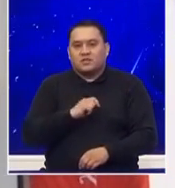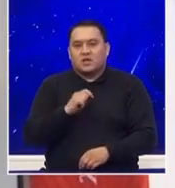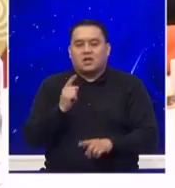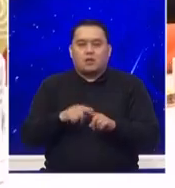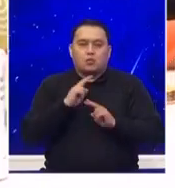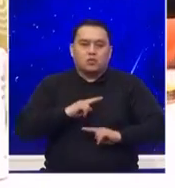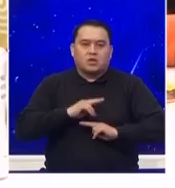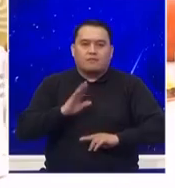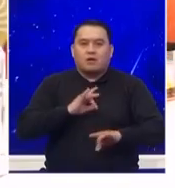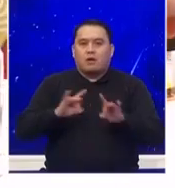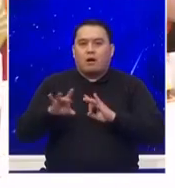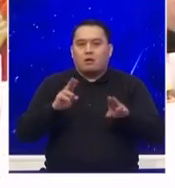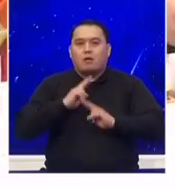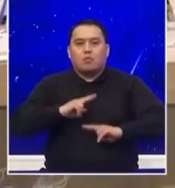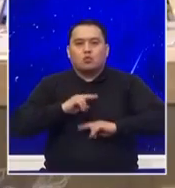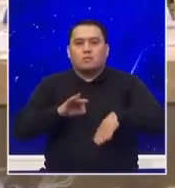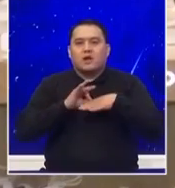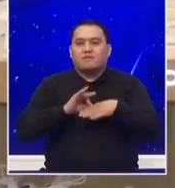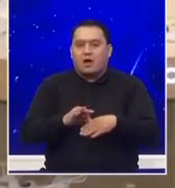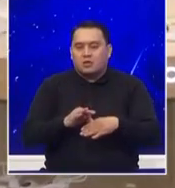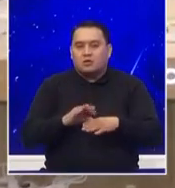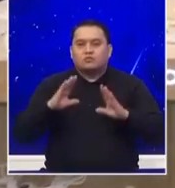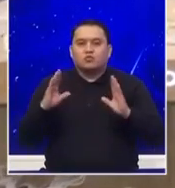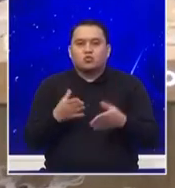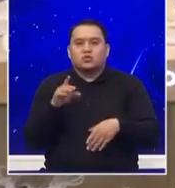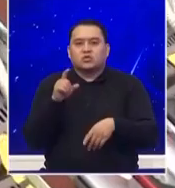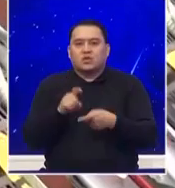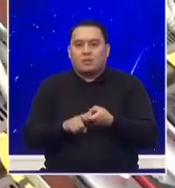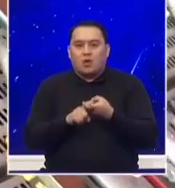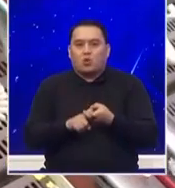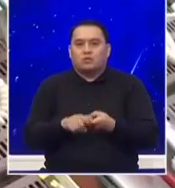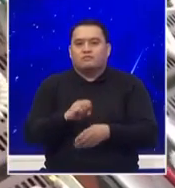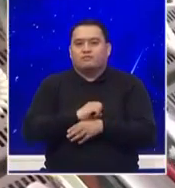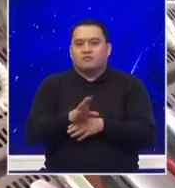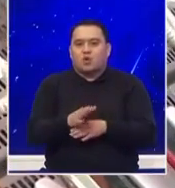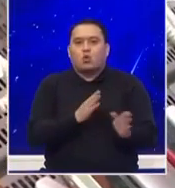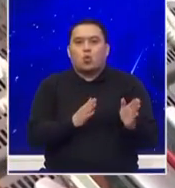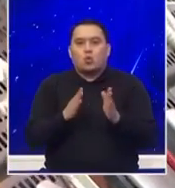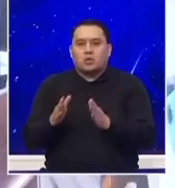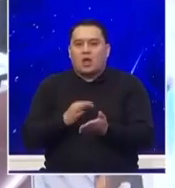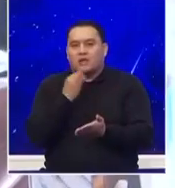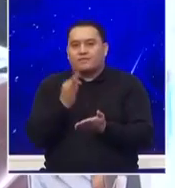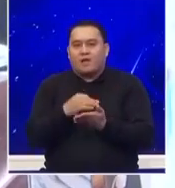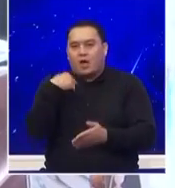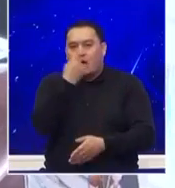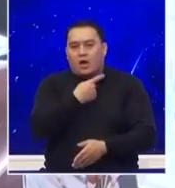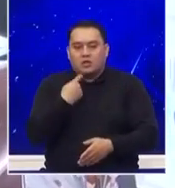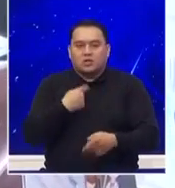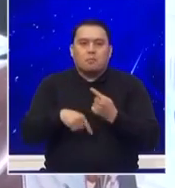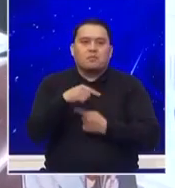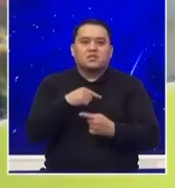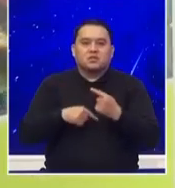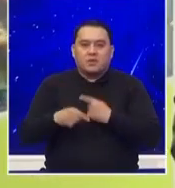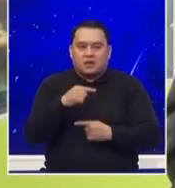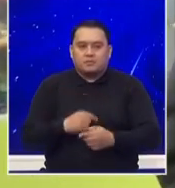меры. Разъяснительная работа проведена. Теперь в случае выявления нарушений карантинного режима ответственность несет